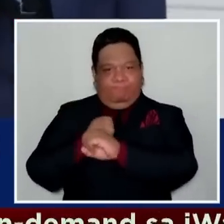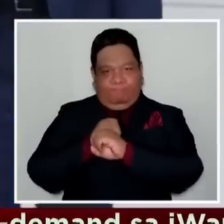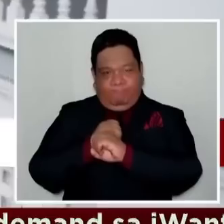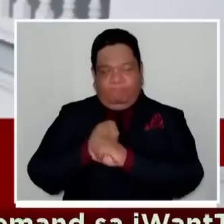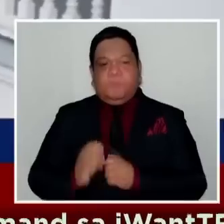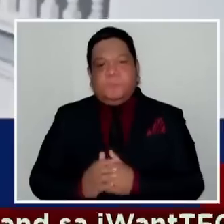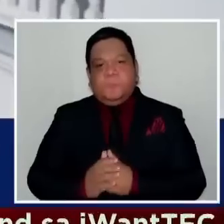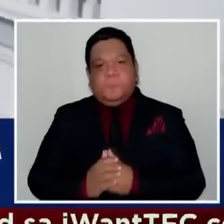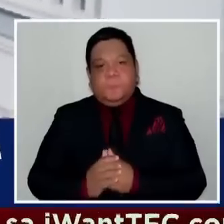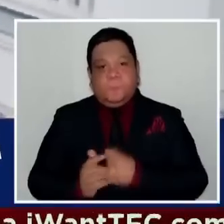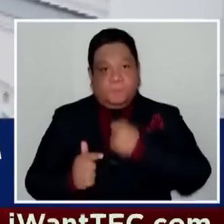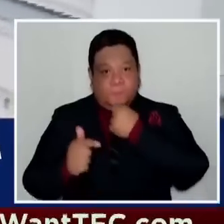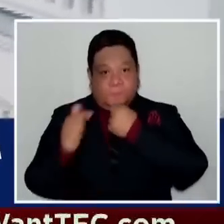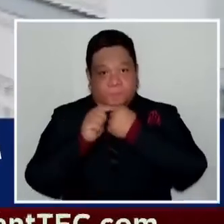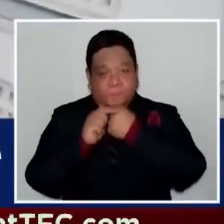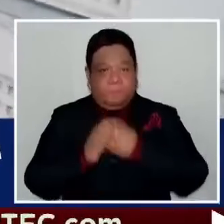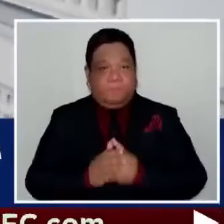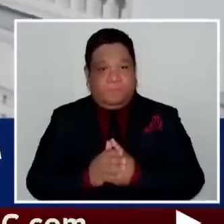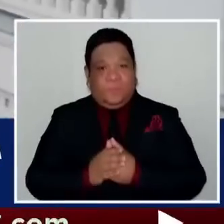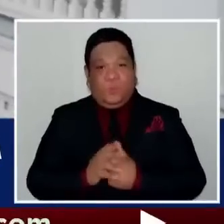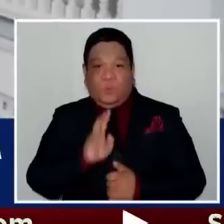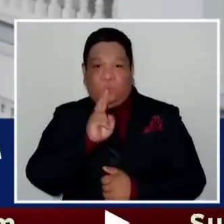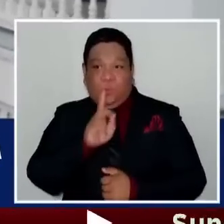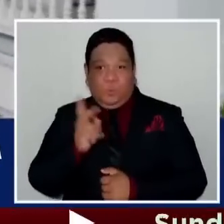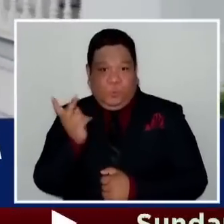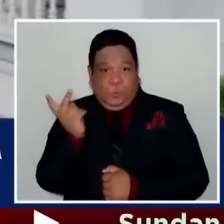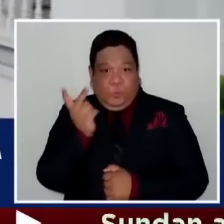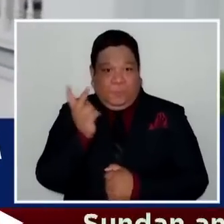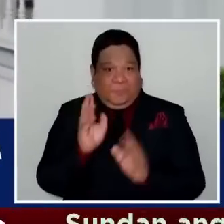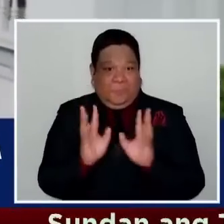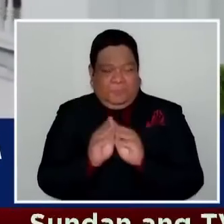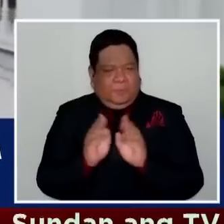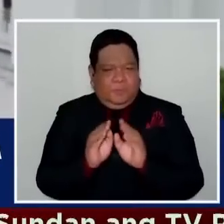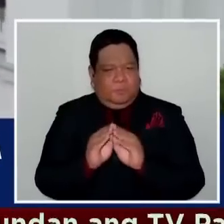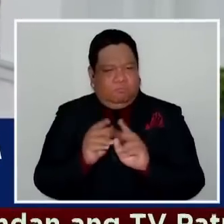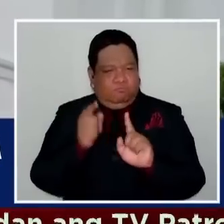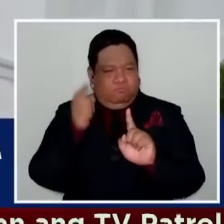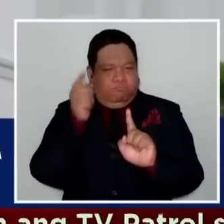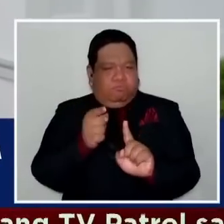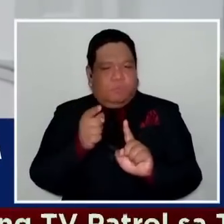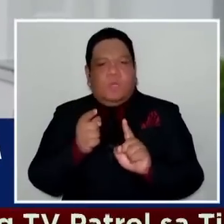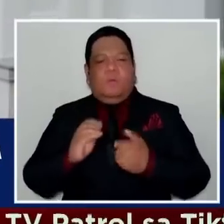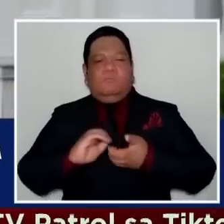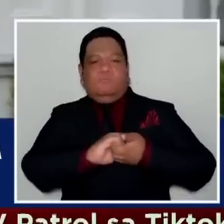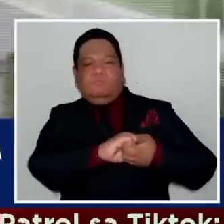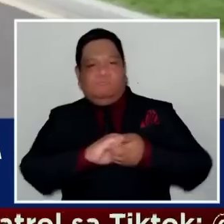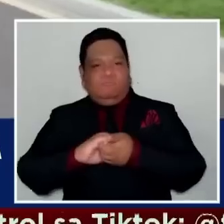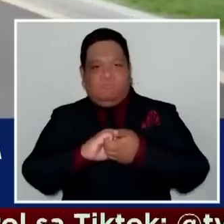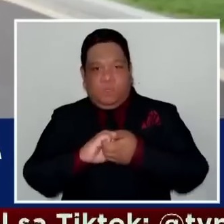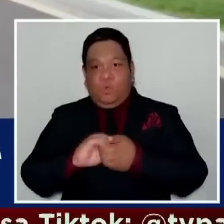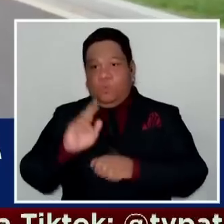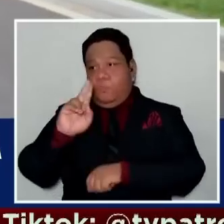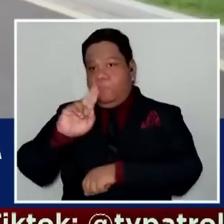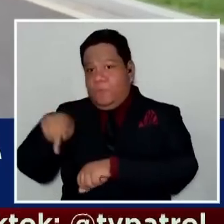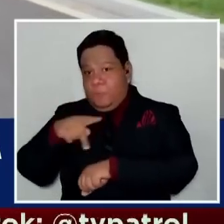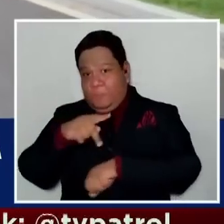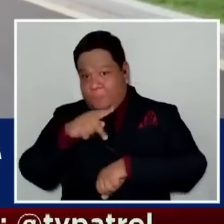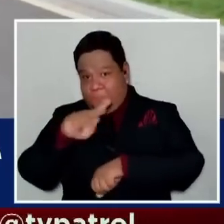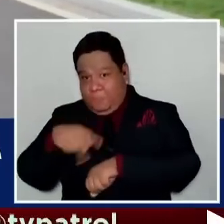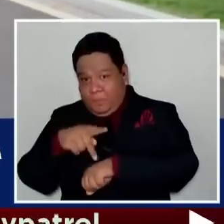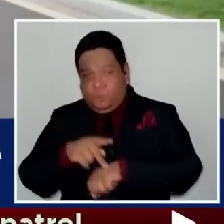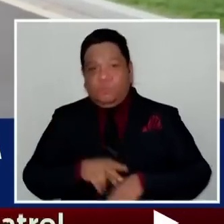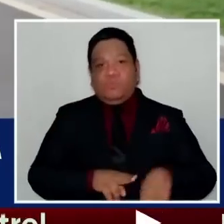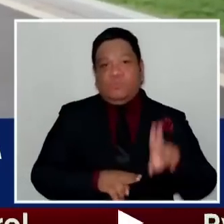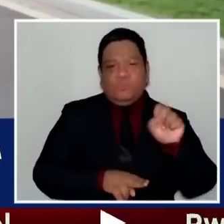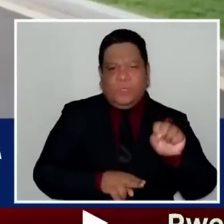dalawang leader ang pagpapalakas ng maritime cooperation at partnership ng Coast Guard ng Amerika at Pilipinas. Isinulong din ang pagtutulungan